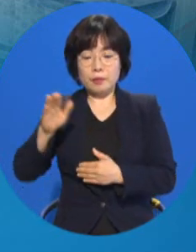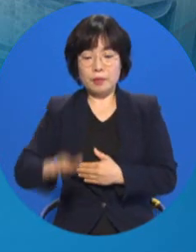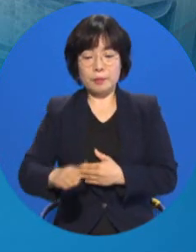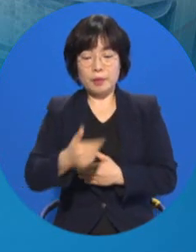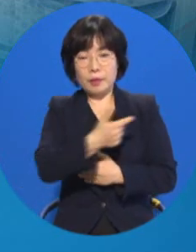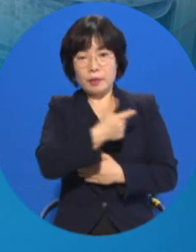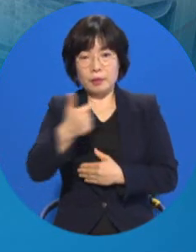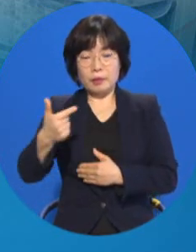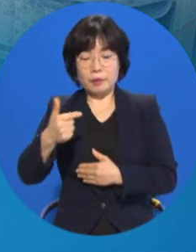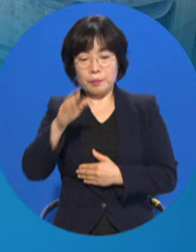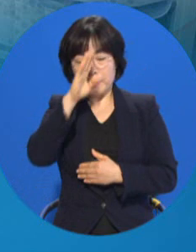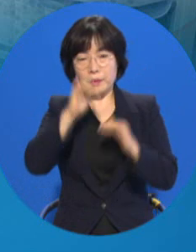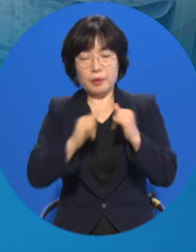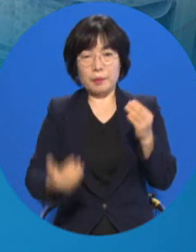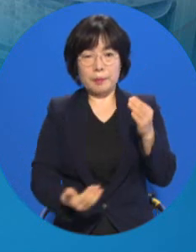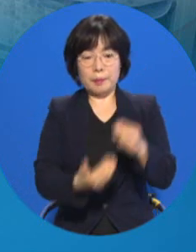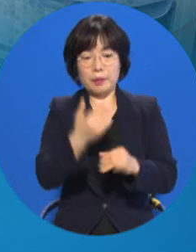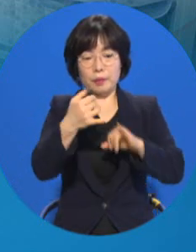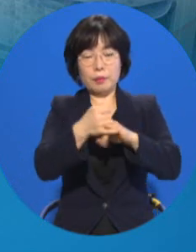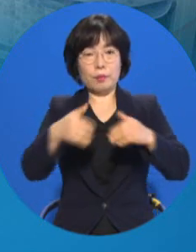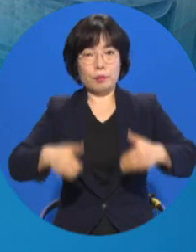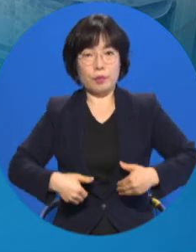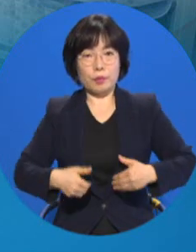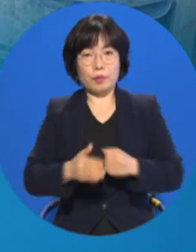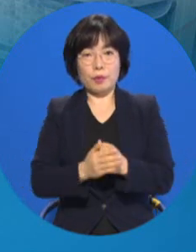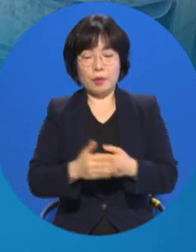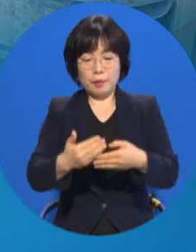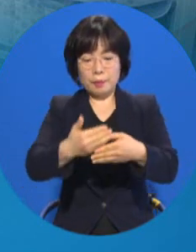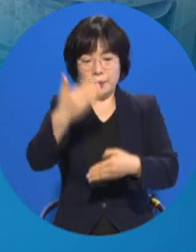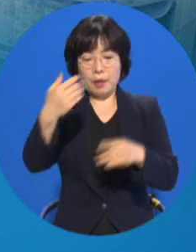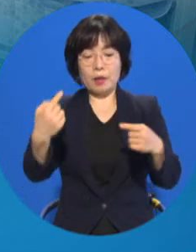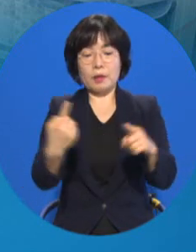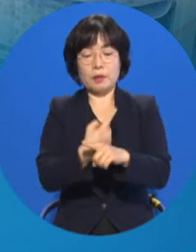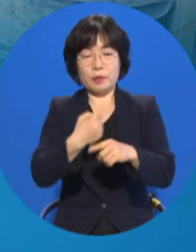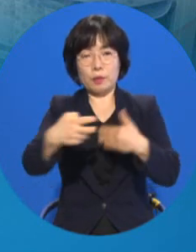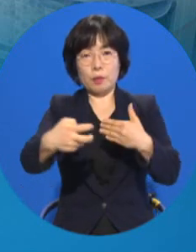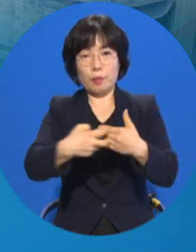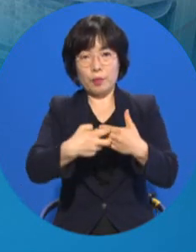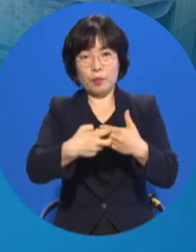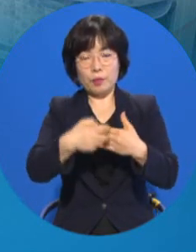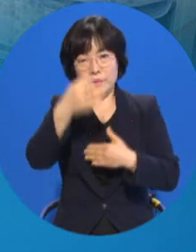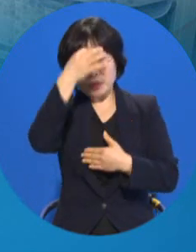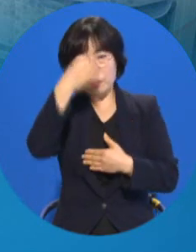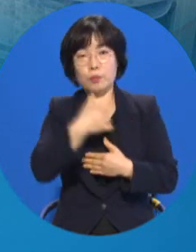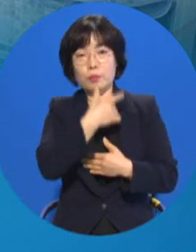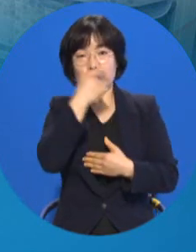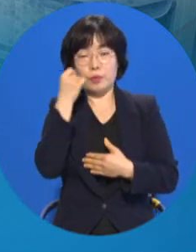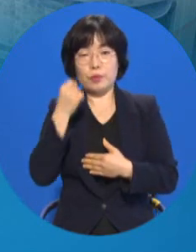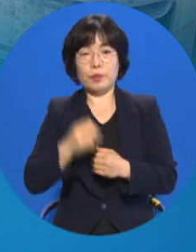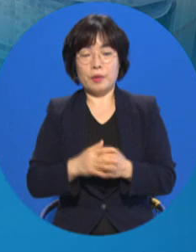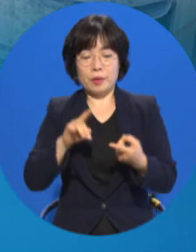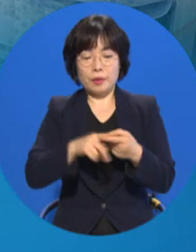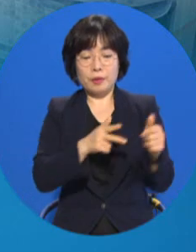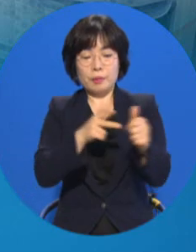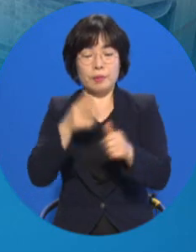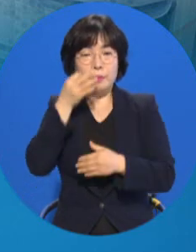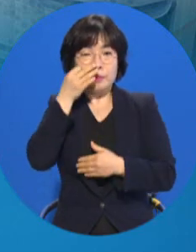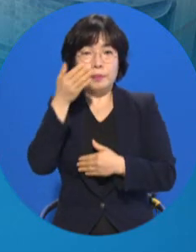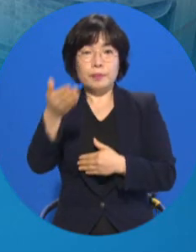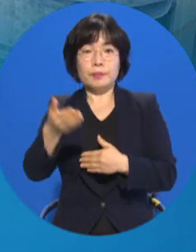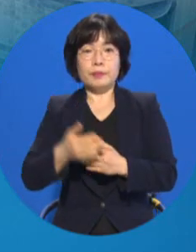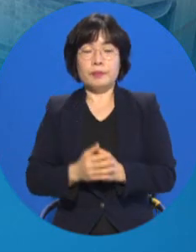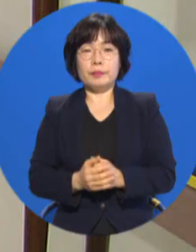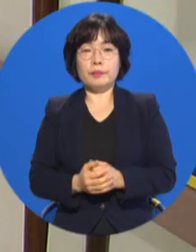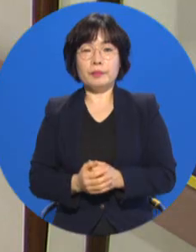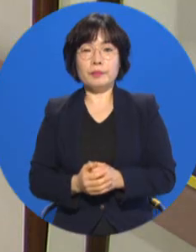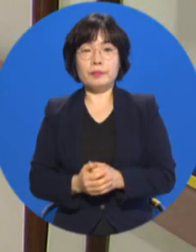대규모 환자 발생 시 가장 필수적인 시설인 음압병상이 재기능을 하지 못할 상황입니다. 김한수 기자가 취재했습니다.